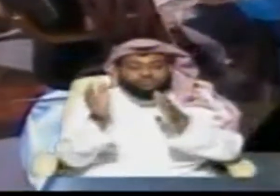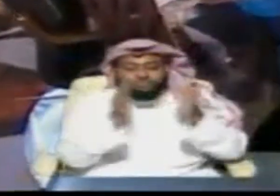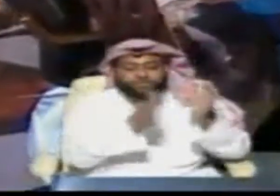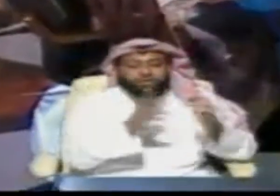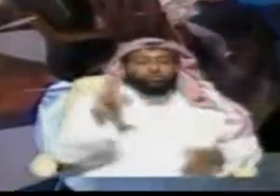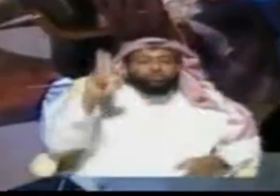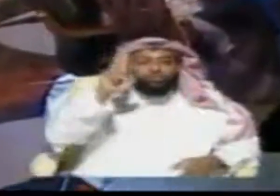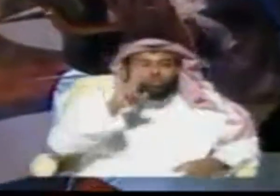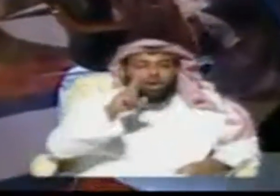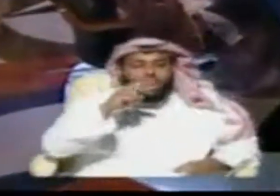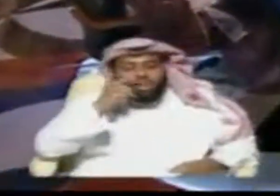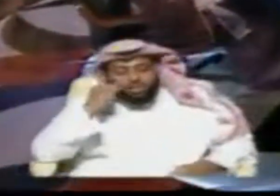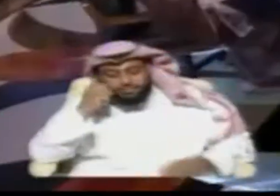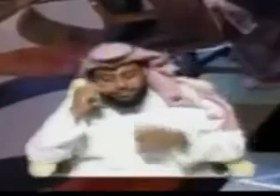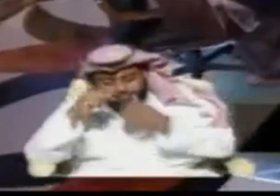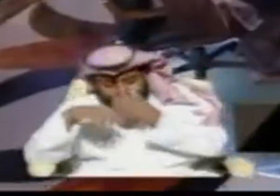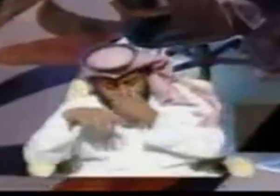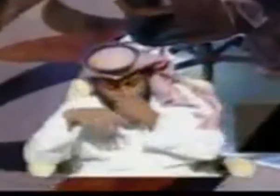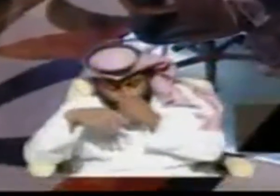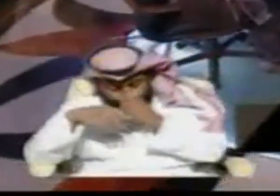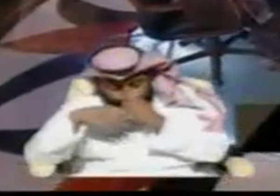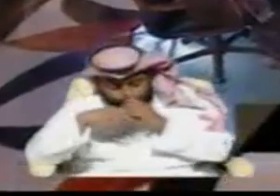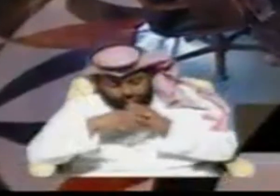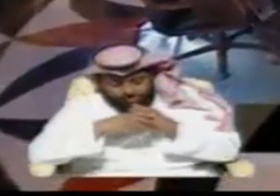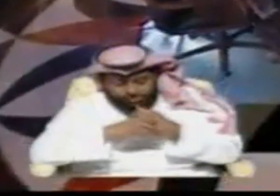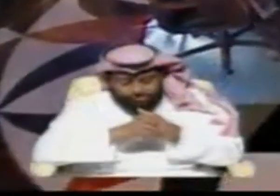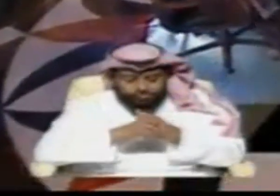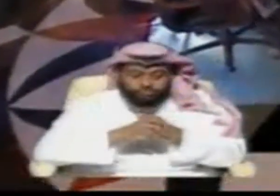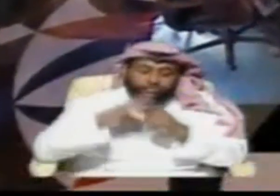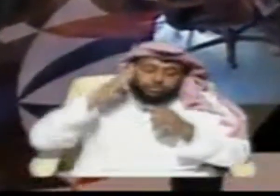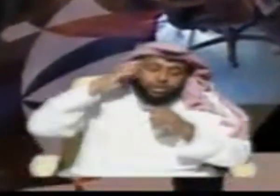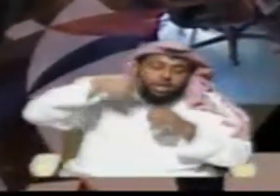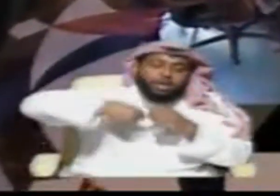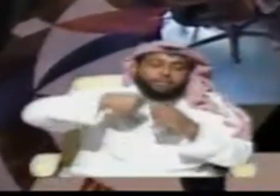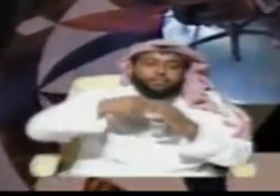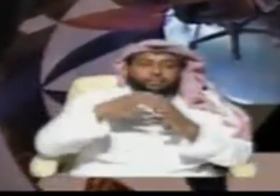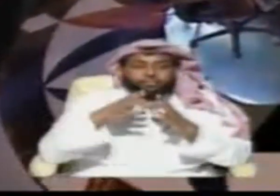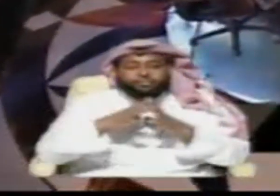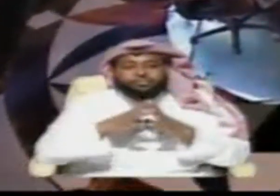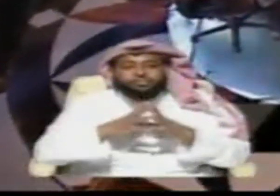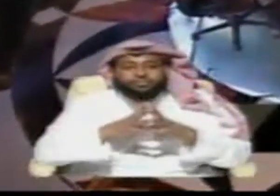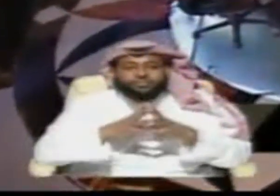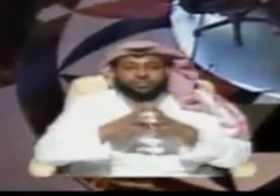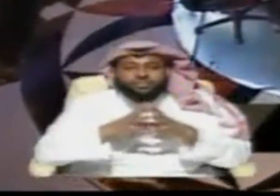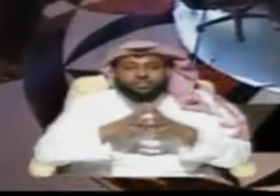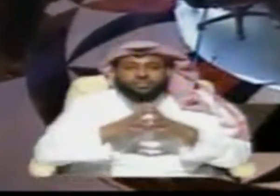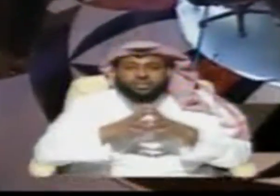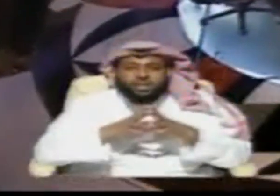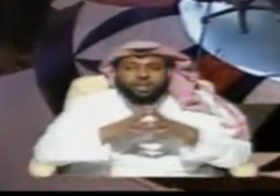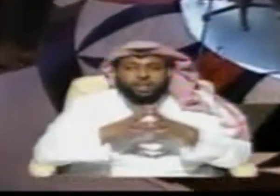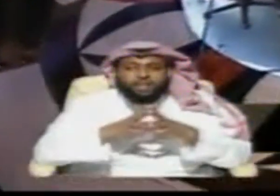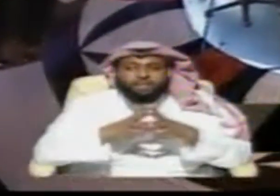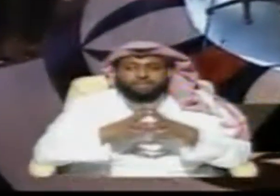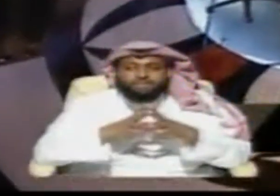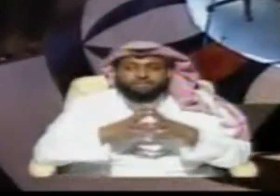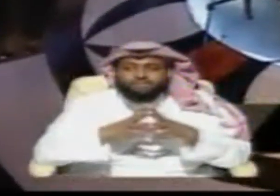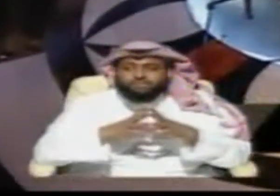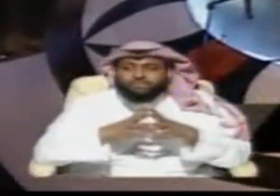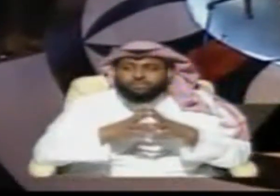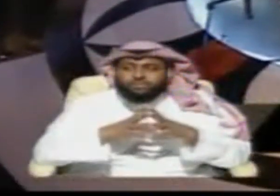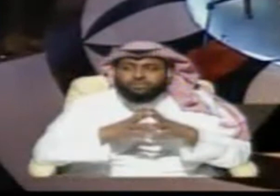ألو، تفضل يا أخي. السلام عليكم. عليكم السلام ورحمة الله وبركاته.